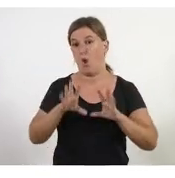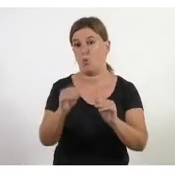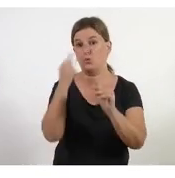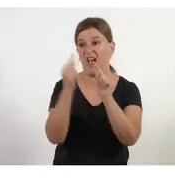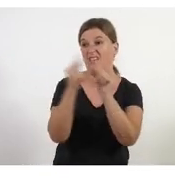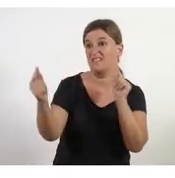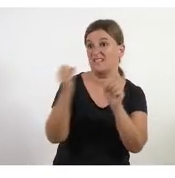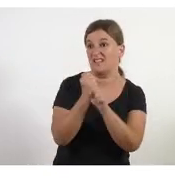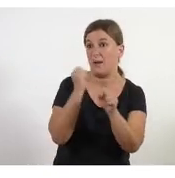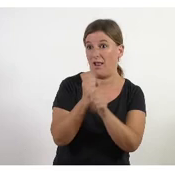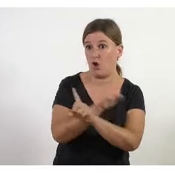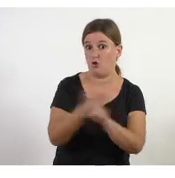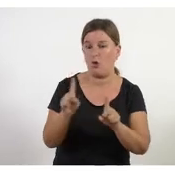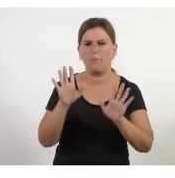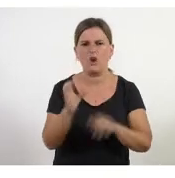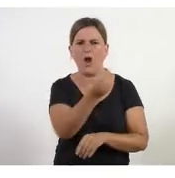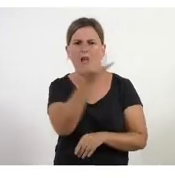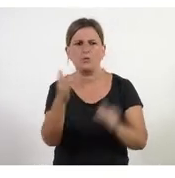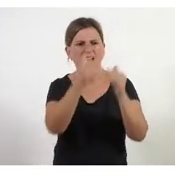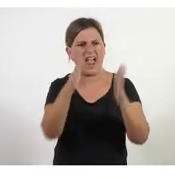ja han dit, ostres, això de teletreballar